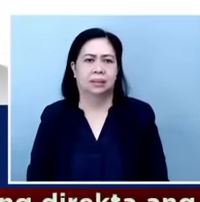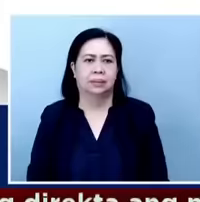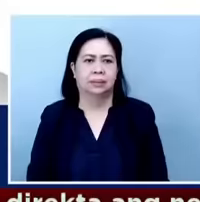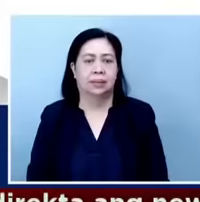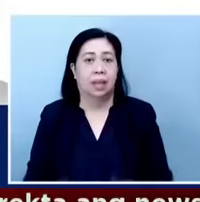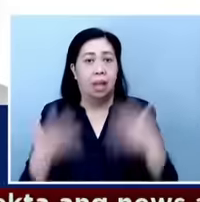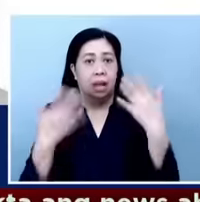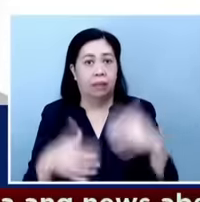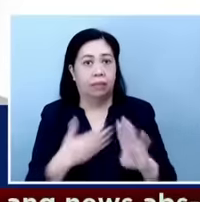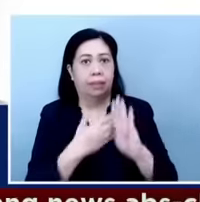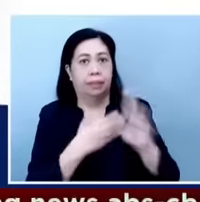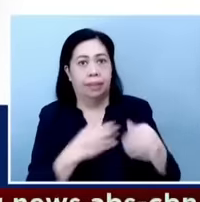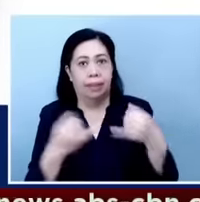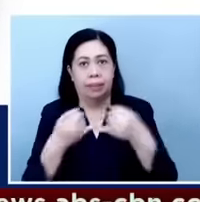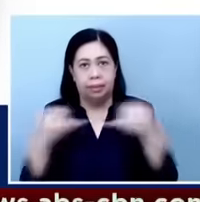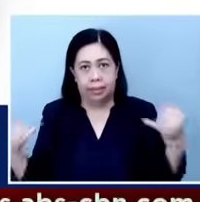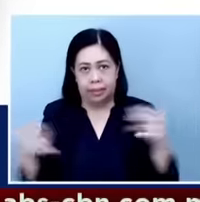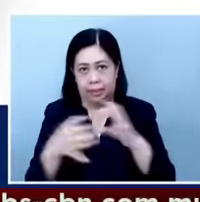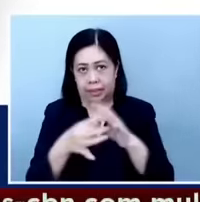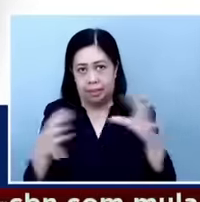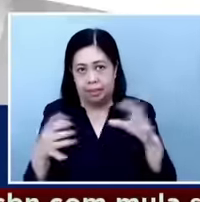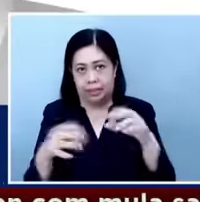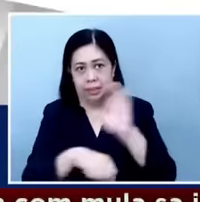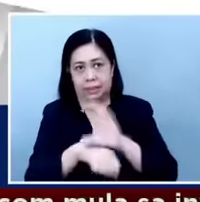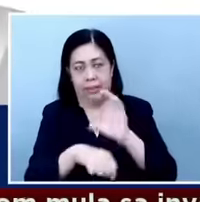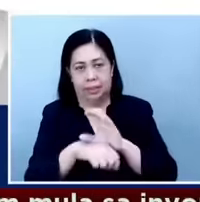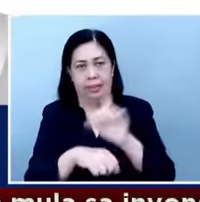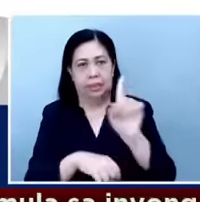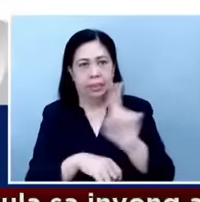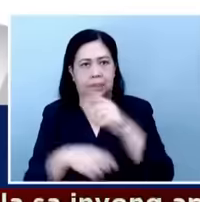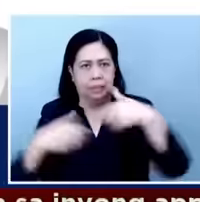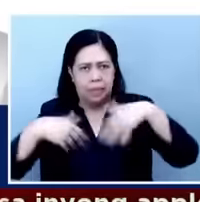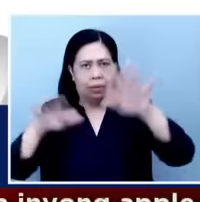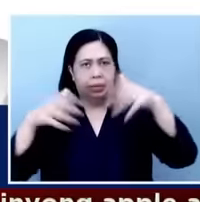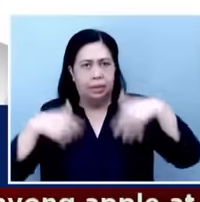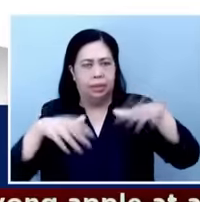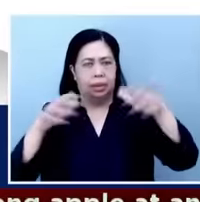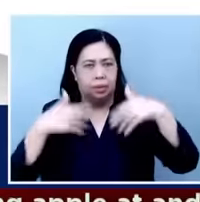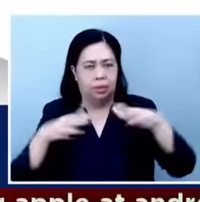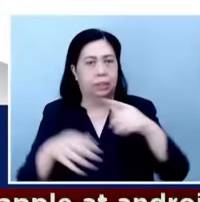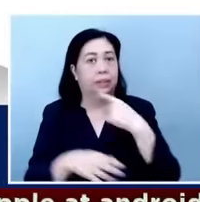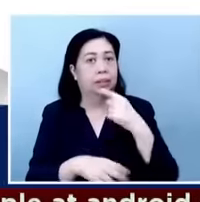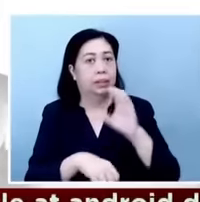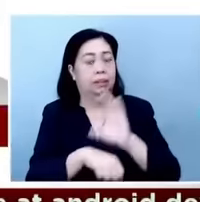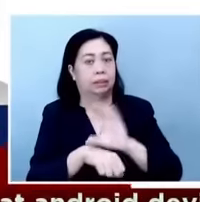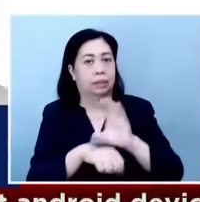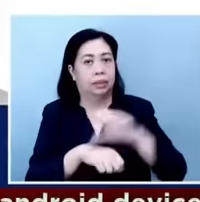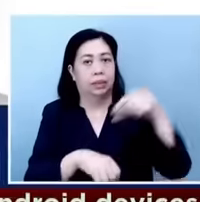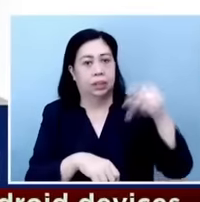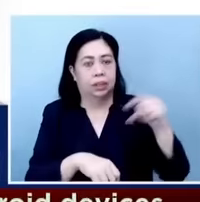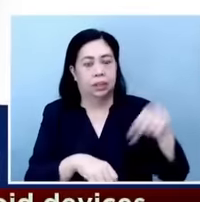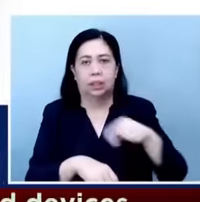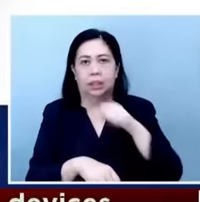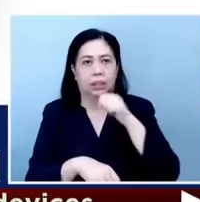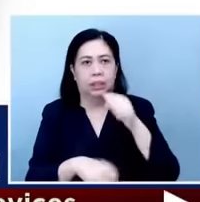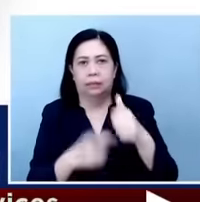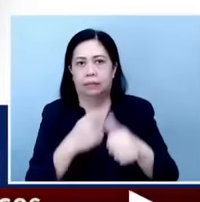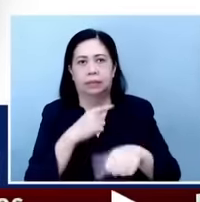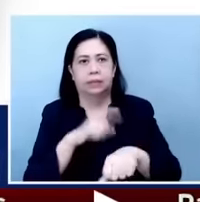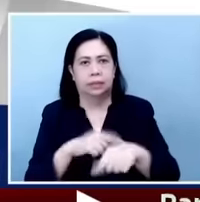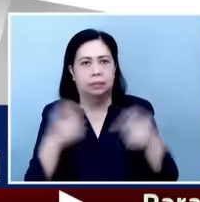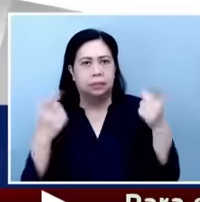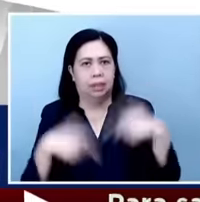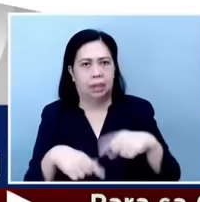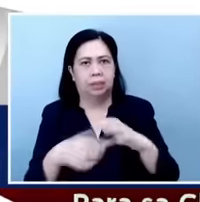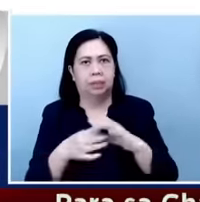Matapos maibalik ang putol na lubid sa simbahan ay isa-isa rin silang pinalabas. Sinabi ng simbahan ng Quiapo na hindi ito unang beses na nangyari